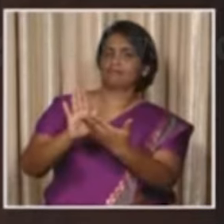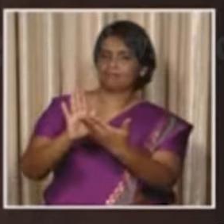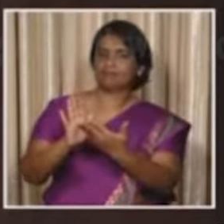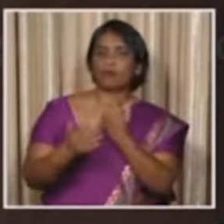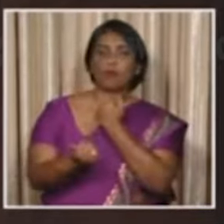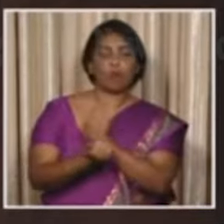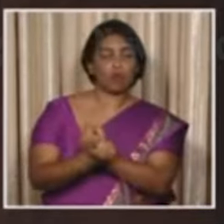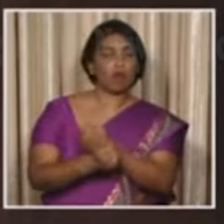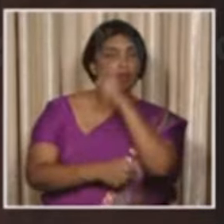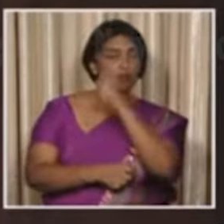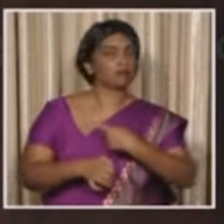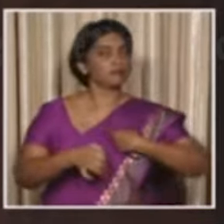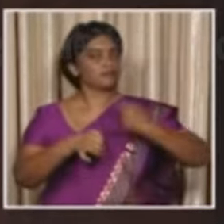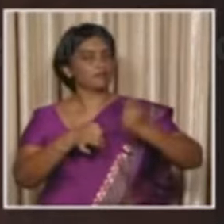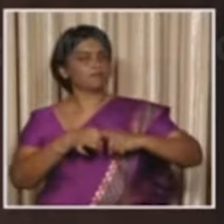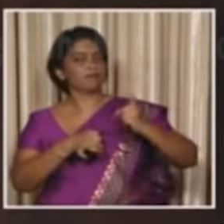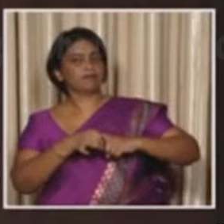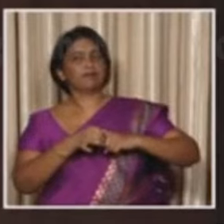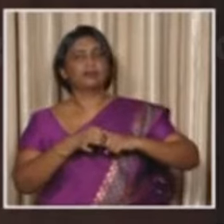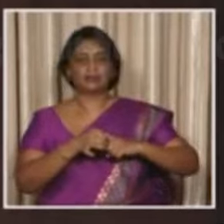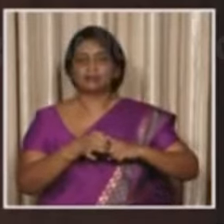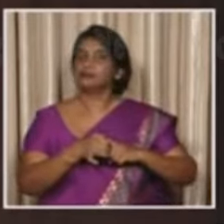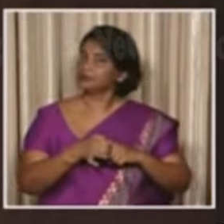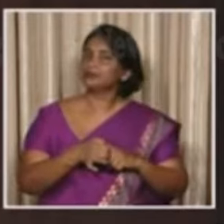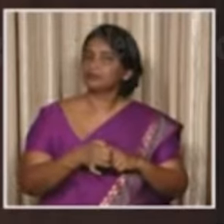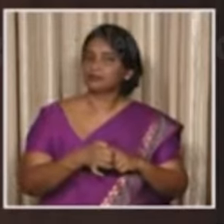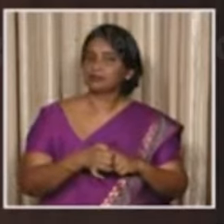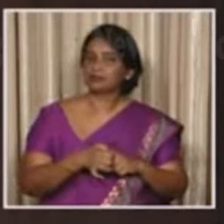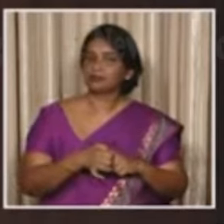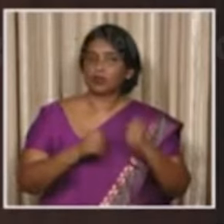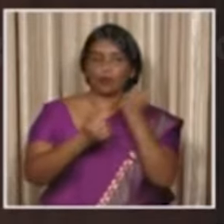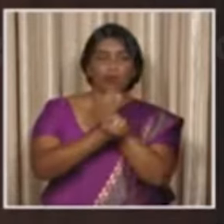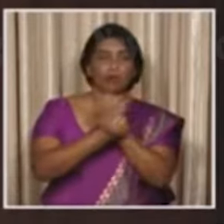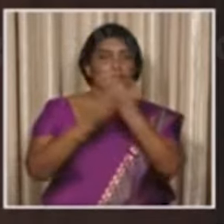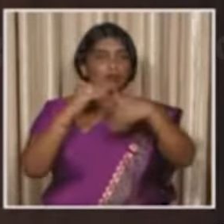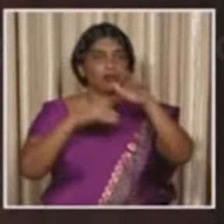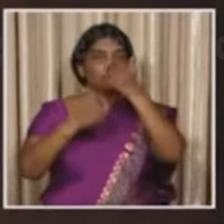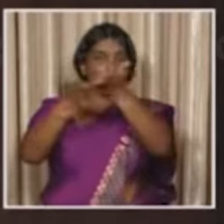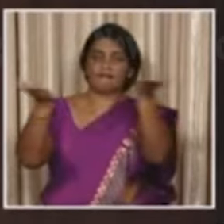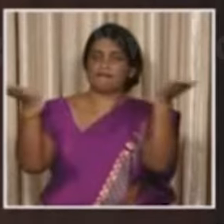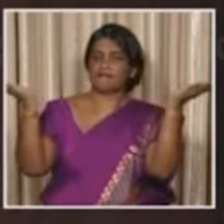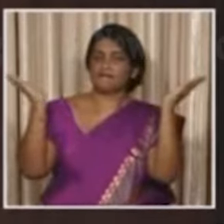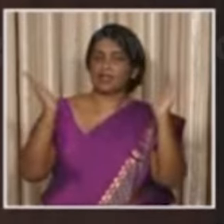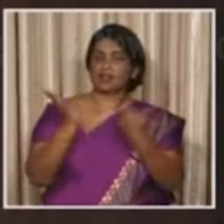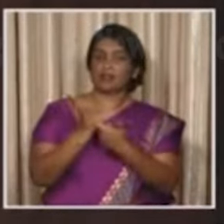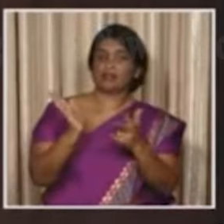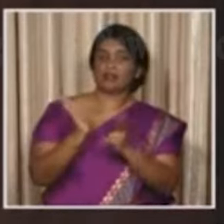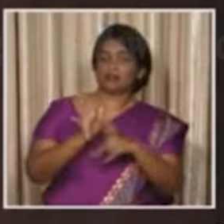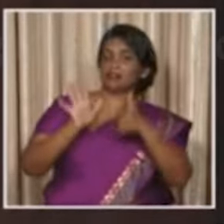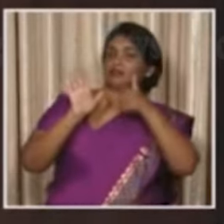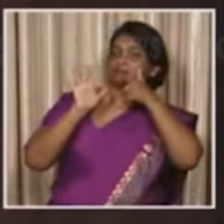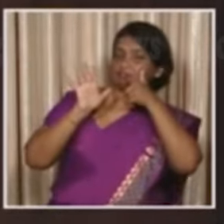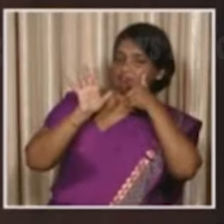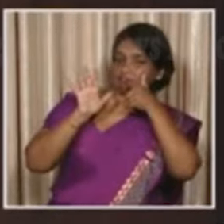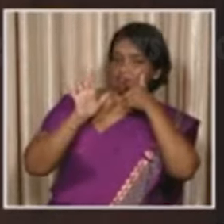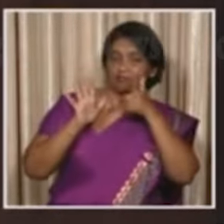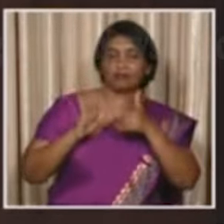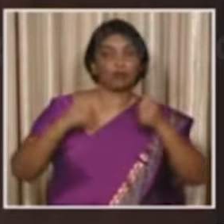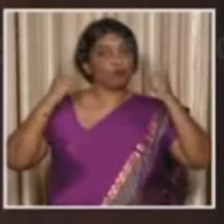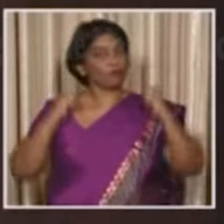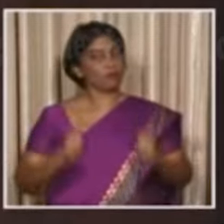පොලිස් නිලධාරියෙක් ප්‍රශ්න කරන එකක්. හරි, අනිත් උසස් පොලිස් නිලධාරියෙක් ඉඳගෙන රූපවාහිනිය හොඳට අල්ලගෙන ඉන්නවා. එයා හොඳ ලස්සන